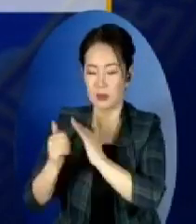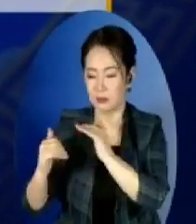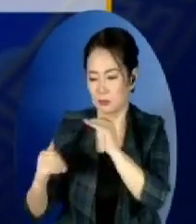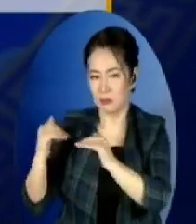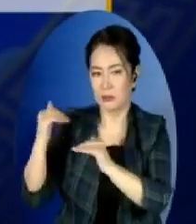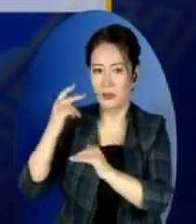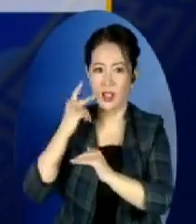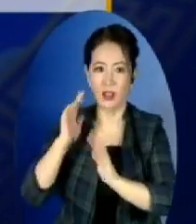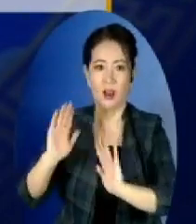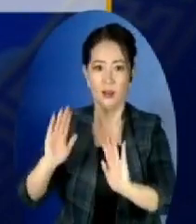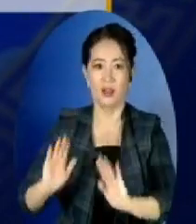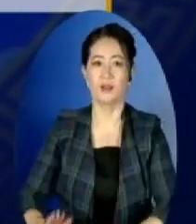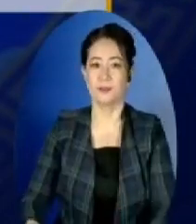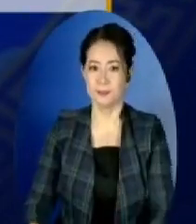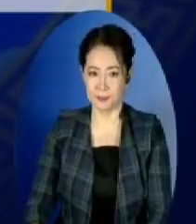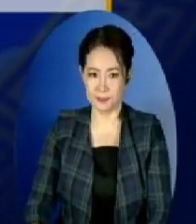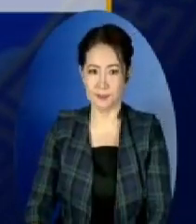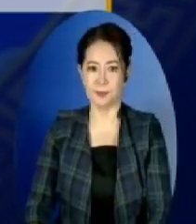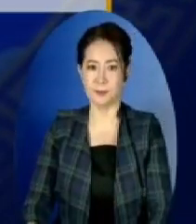дээшлүүлнэ.